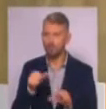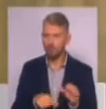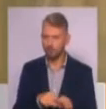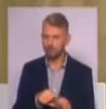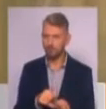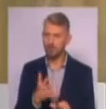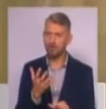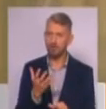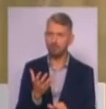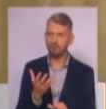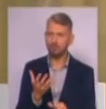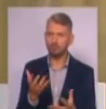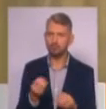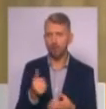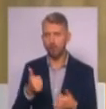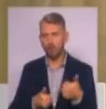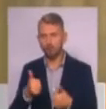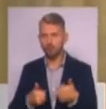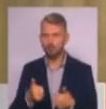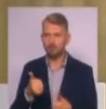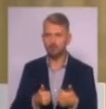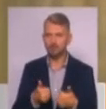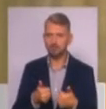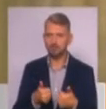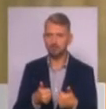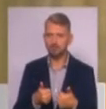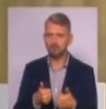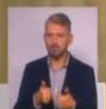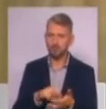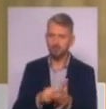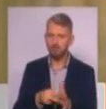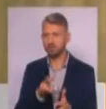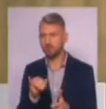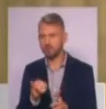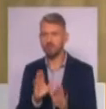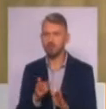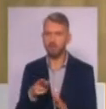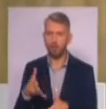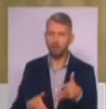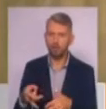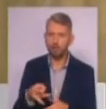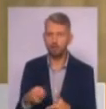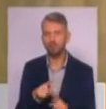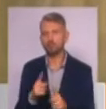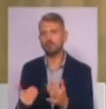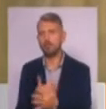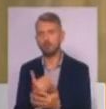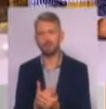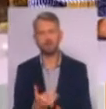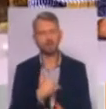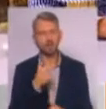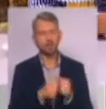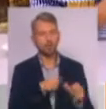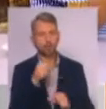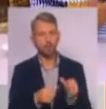плануєте ще якісь такі конкурси, можливо, тільки для Оболонського району, що є традиційним, чи, можливо, якісь нововведення? У нас кожного